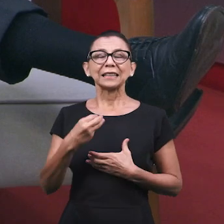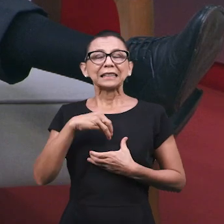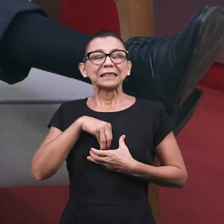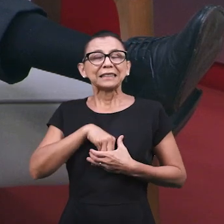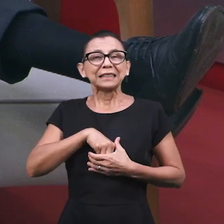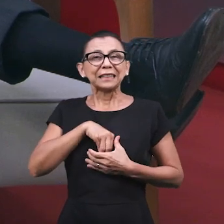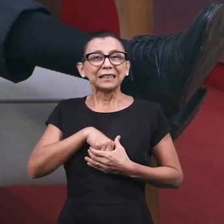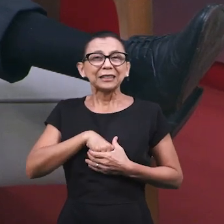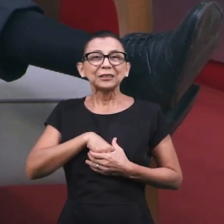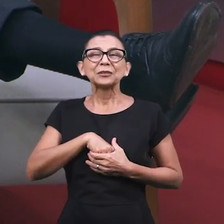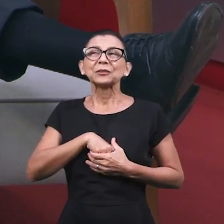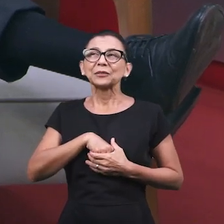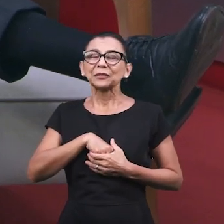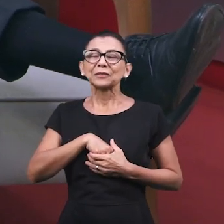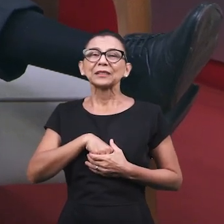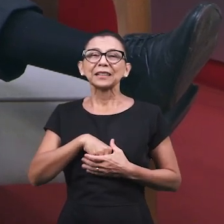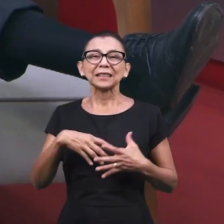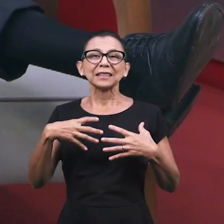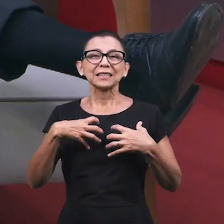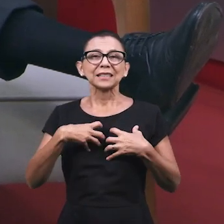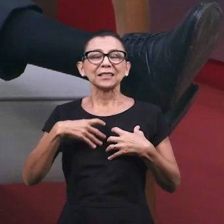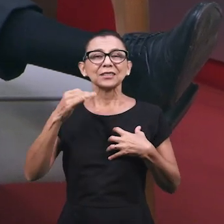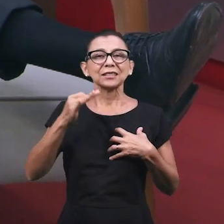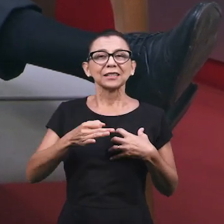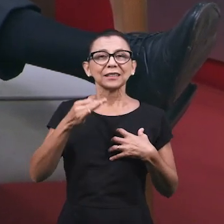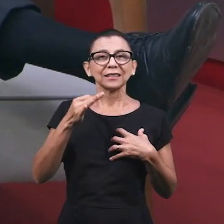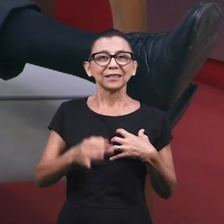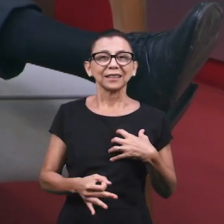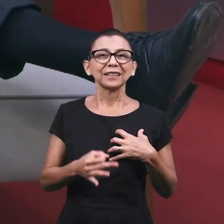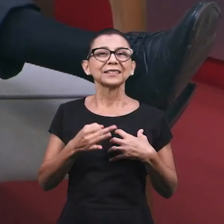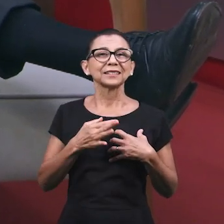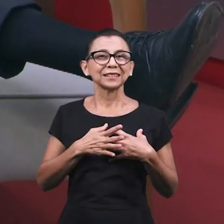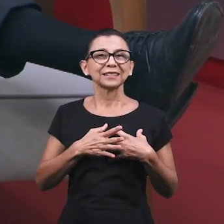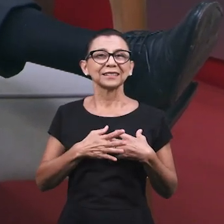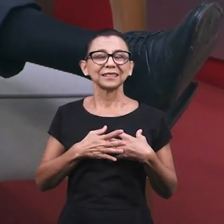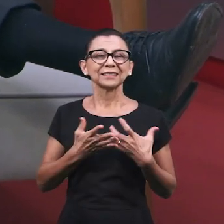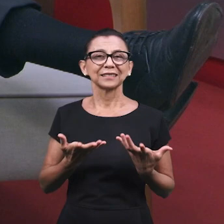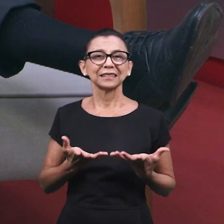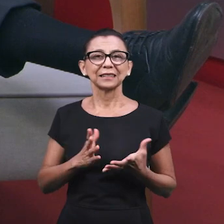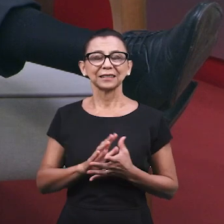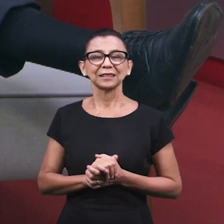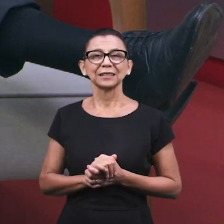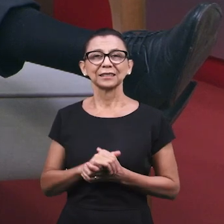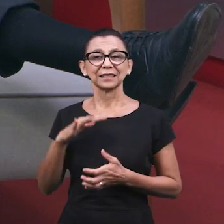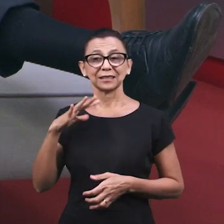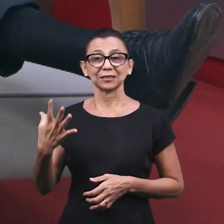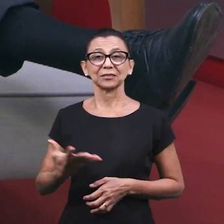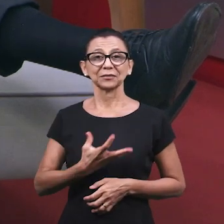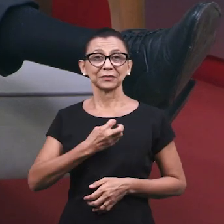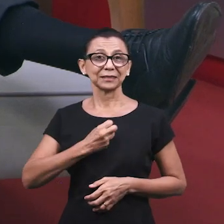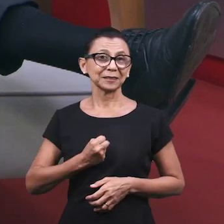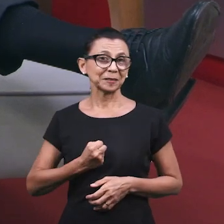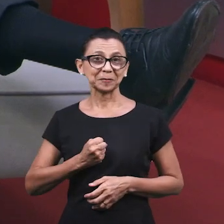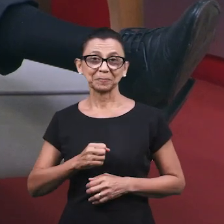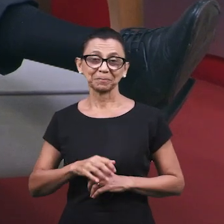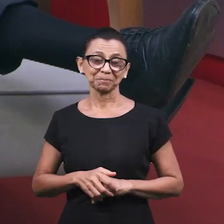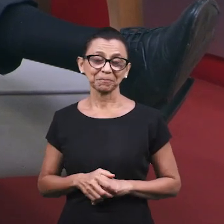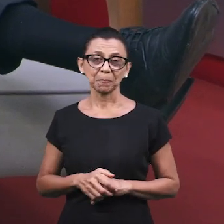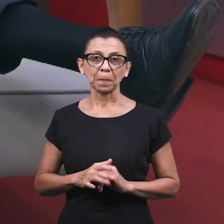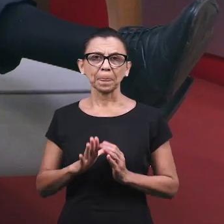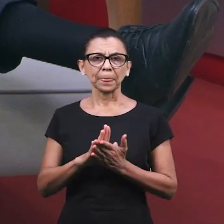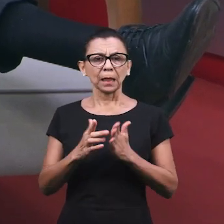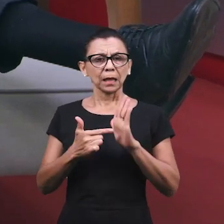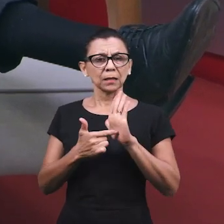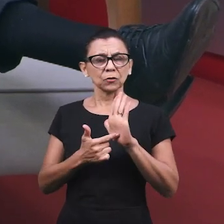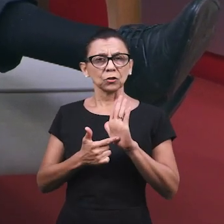cette attestation intérieure, cette confirmation à travers le Saint-Esprit. Et la Bible dit très clairement, n'est-ce pas, bien-aimé,